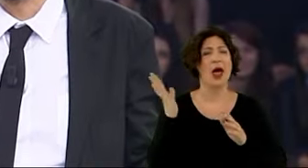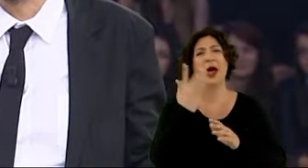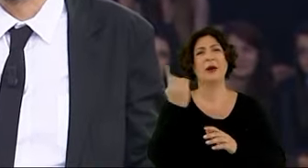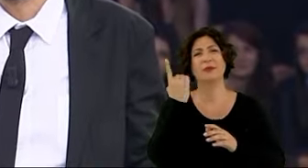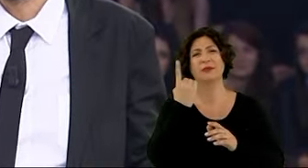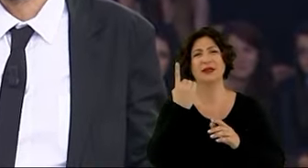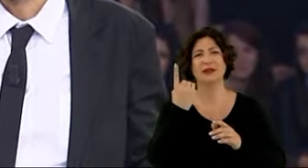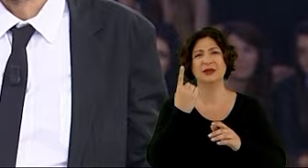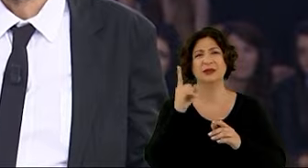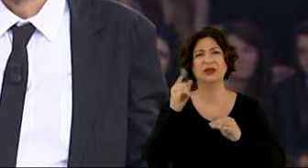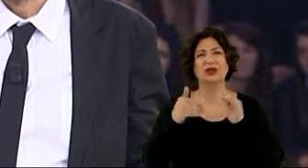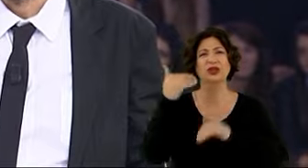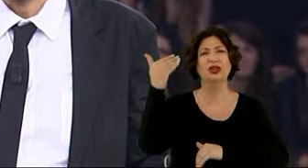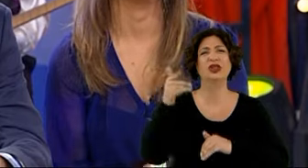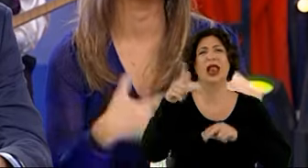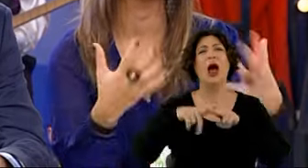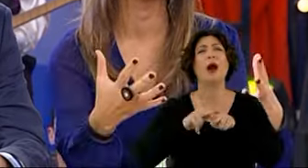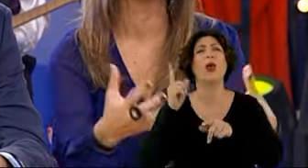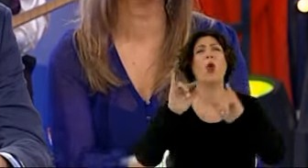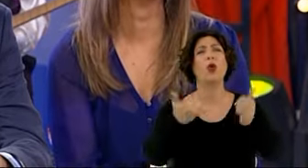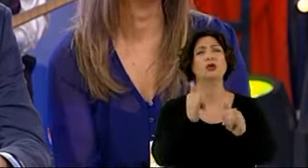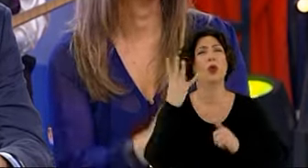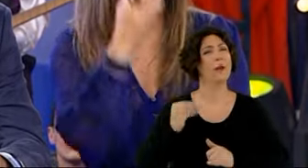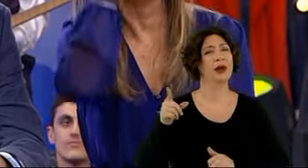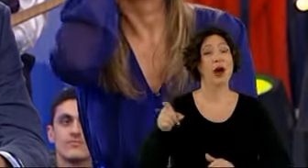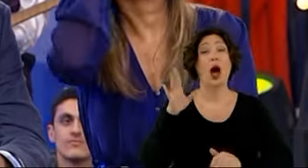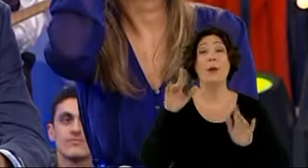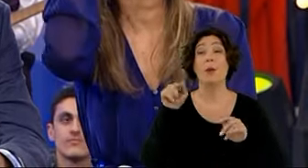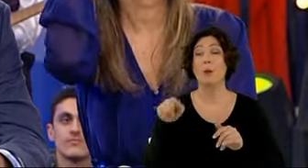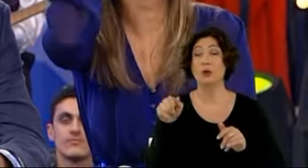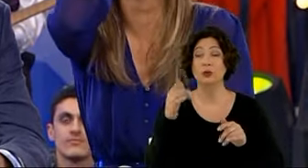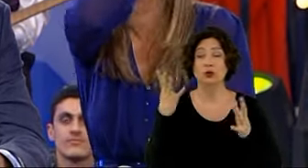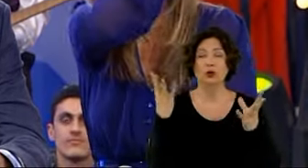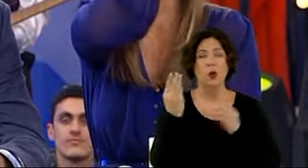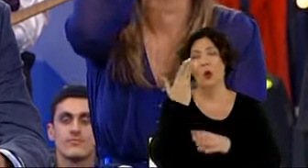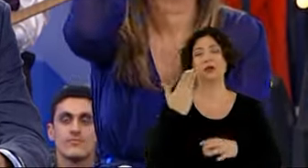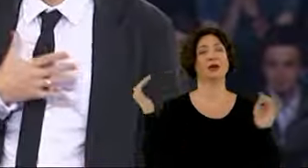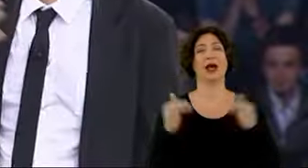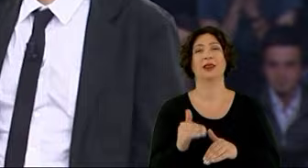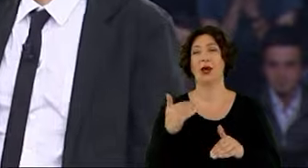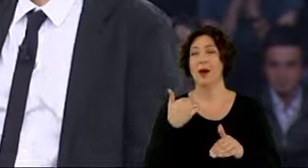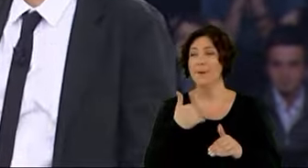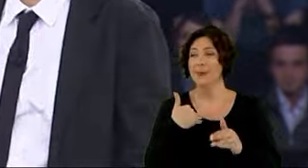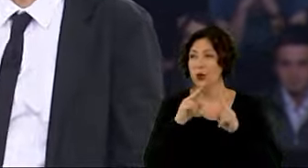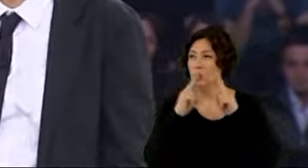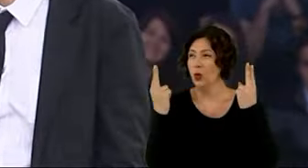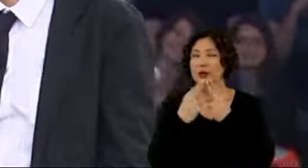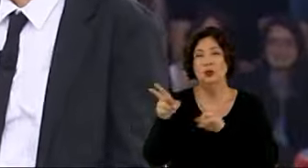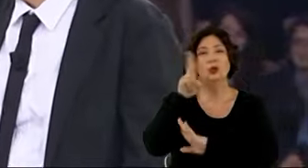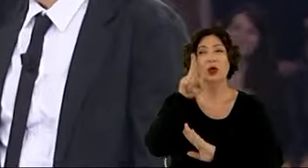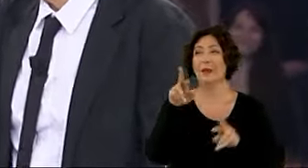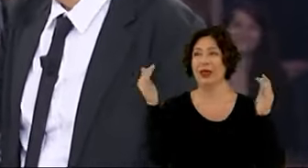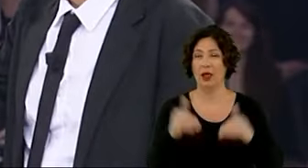trajedisinden olabilir. Biraz dışlak bir oyunculuk. Yani bu ama bana çok hoş geldi. Bana, yani bana dünyanın sonu gibi